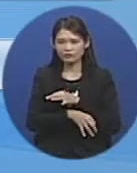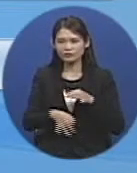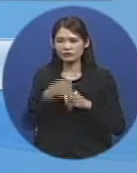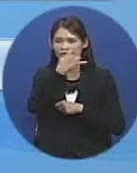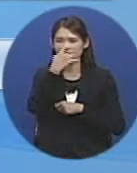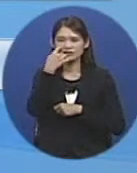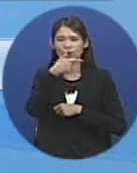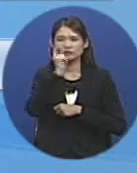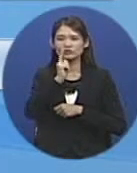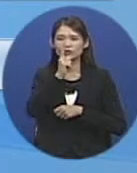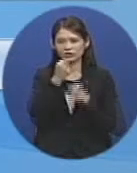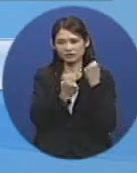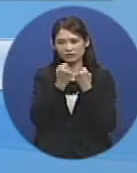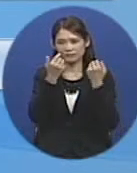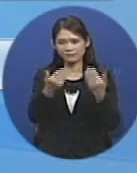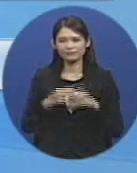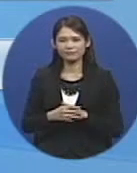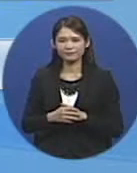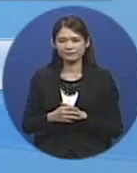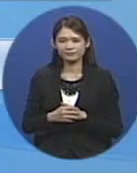증거가 부족하다고 설명했습니다.